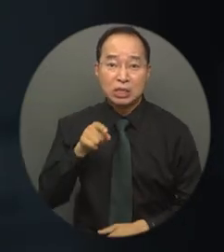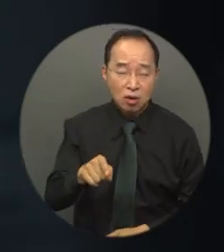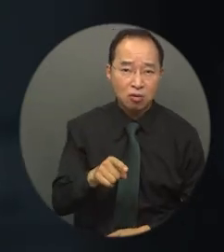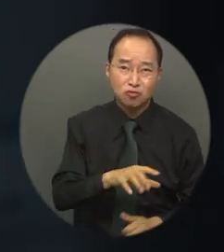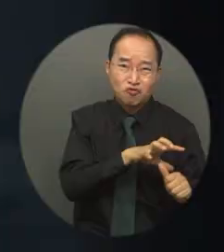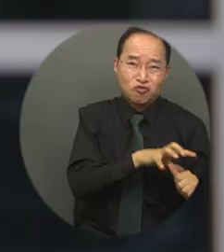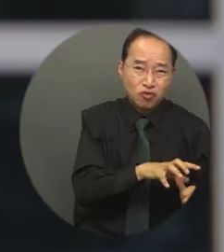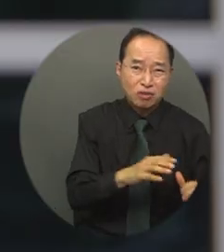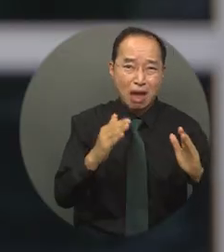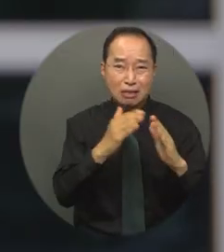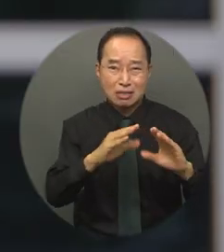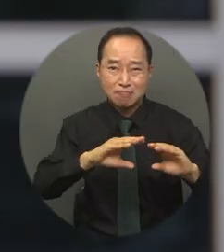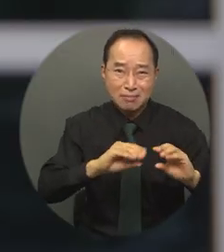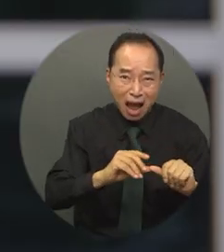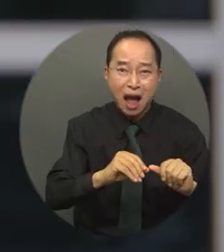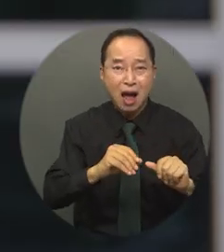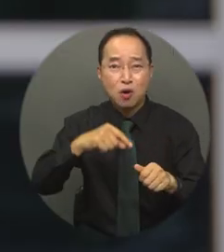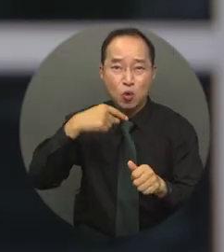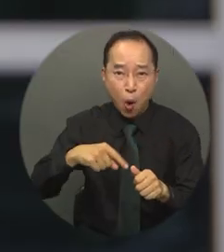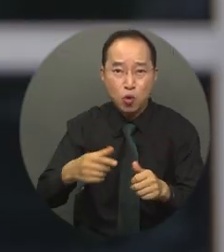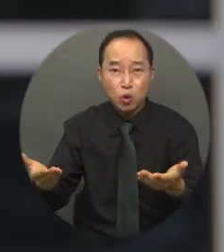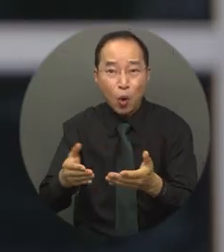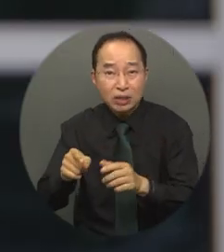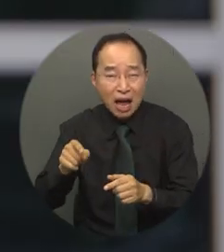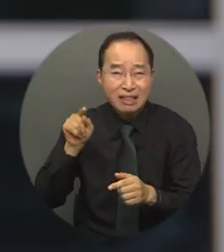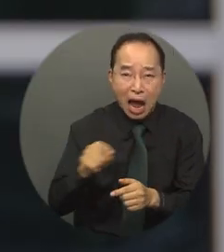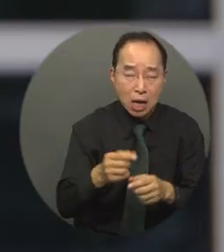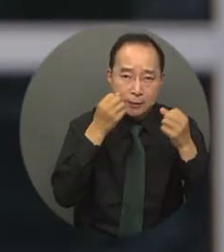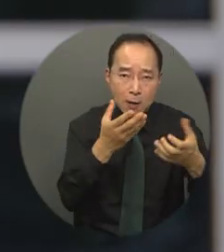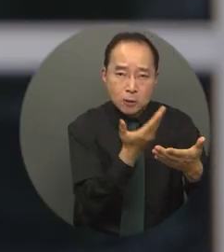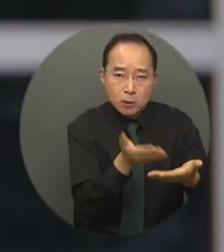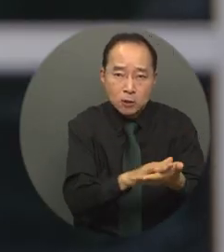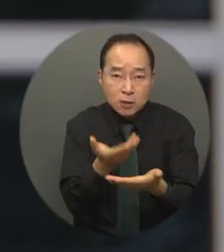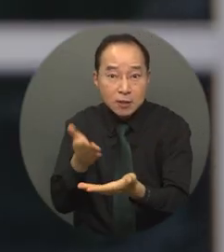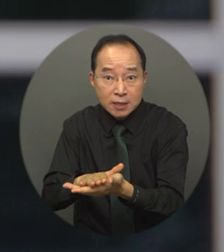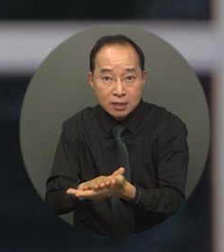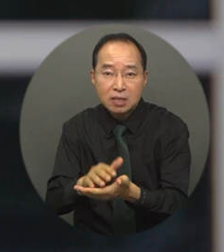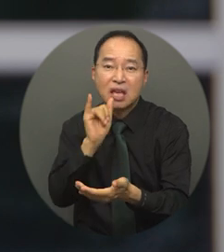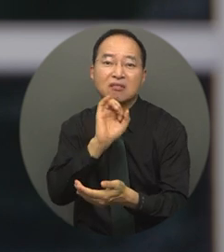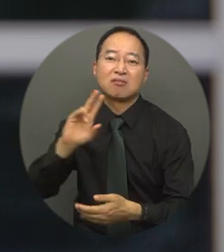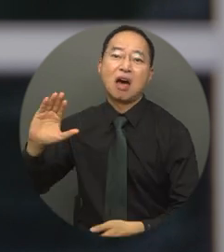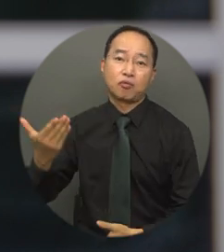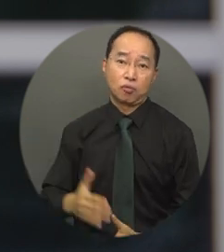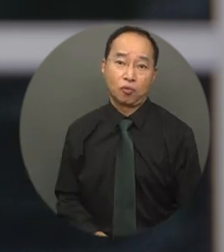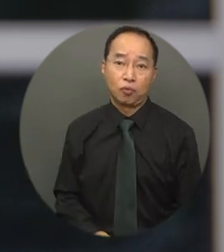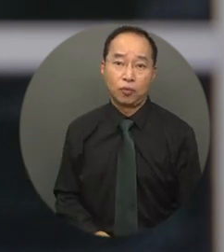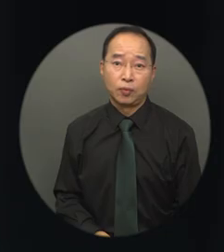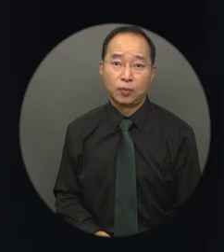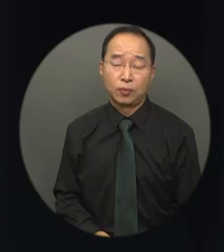일입니다. 저도 대한민국을 기회공화국으로 만들기 위하여 정치 스타트업을